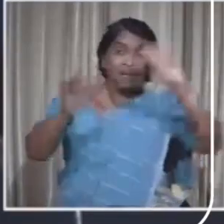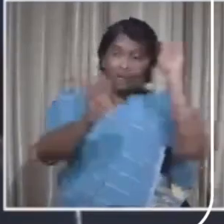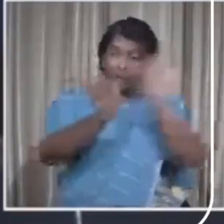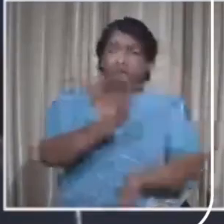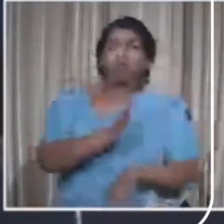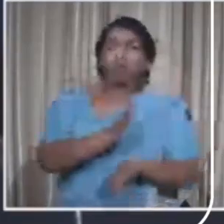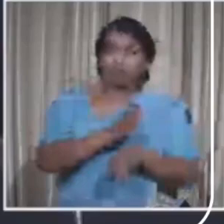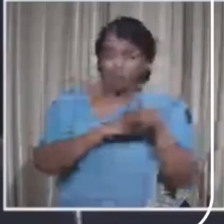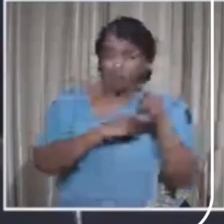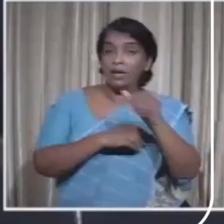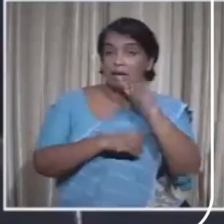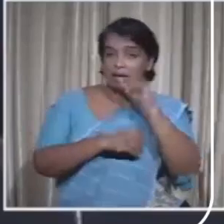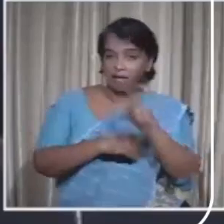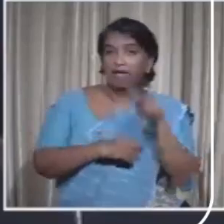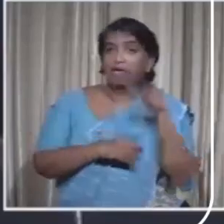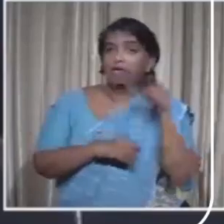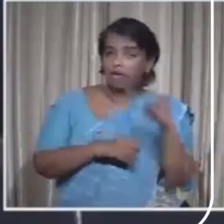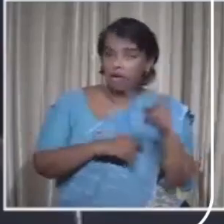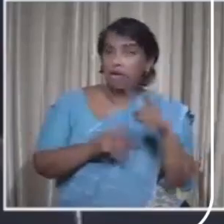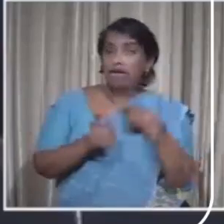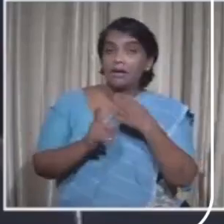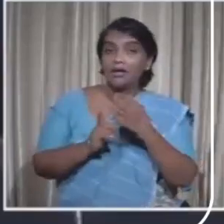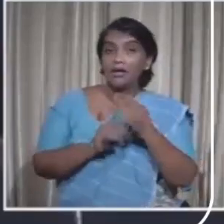ඇත්ත වශයෙන්ම මේ